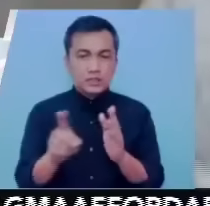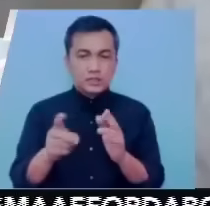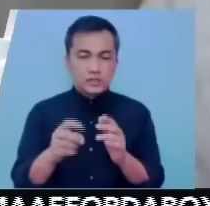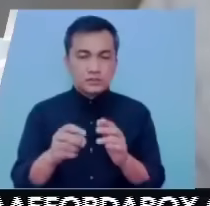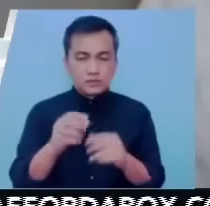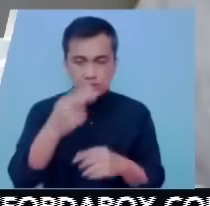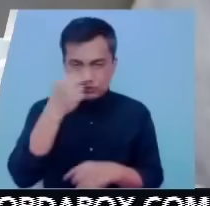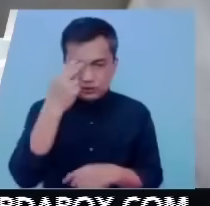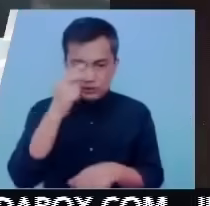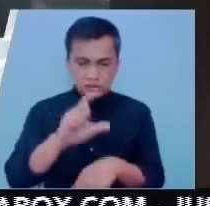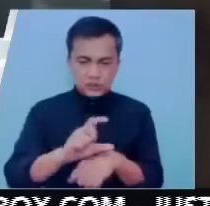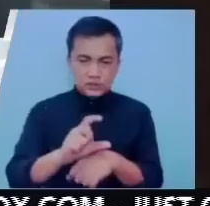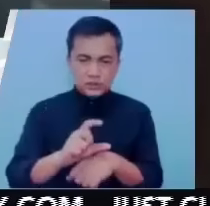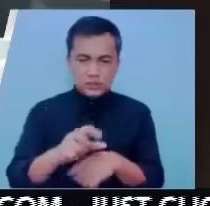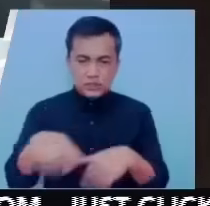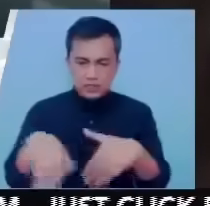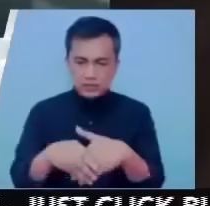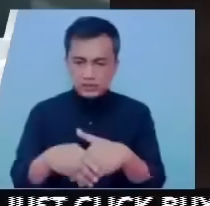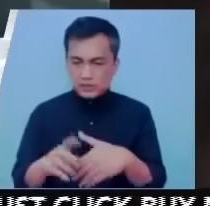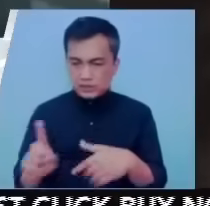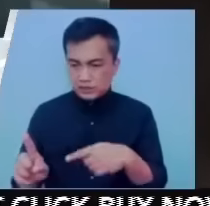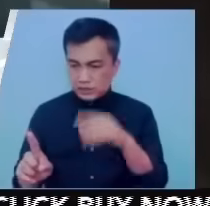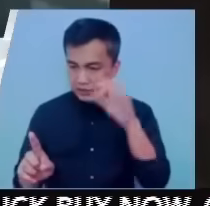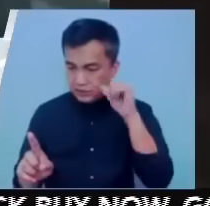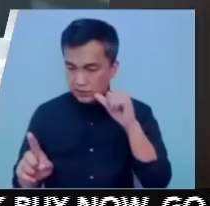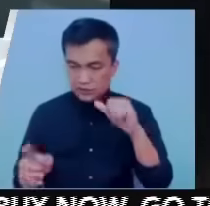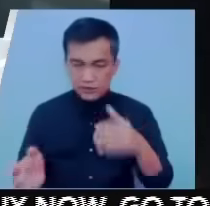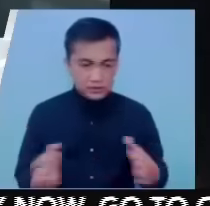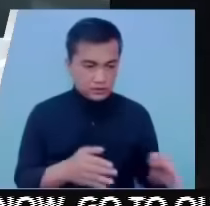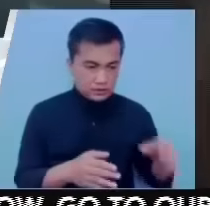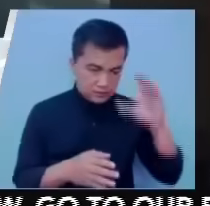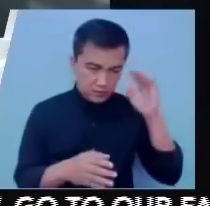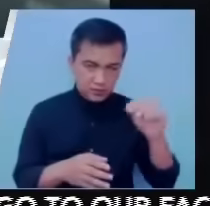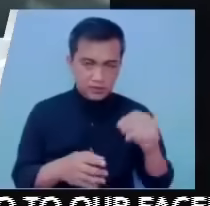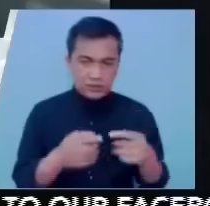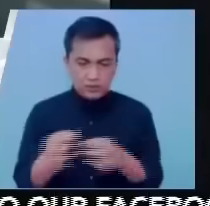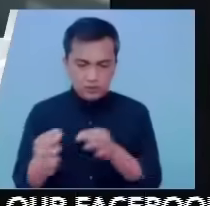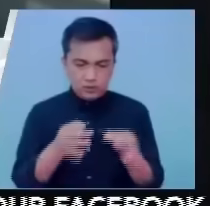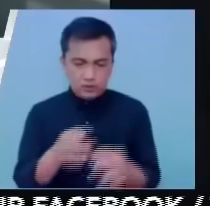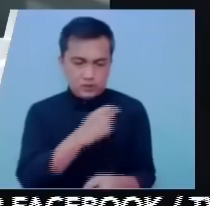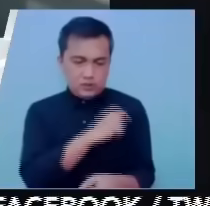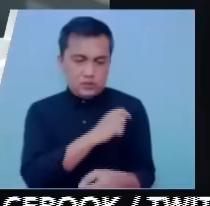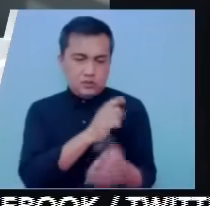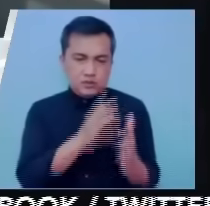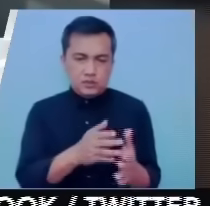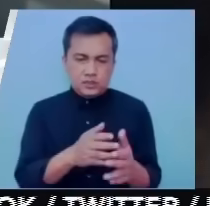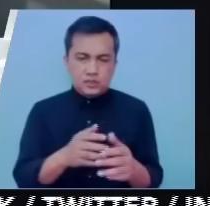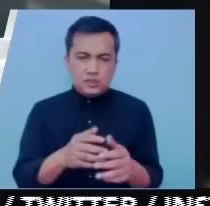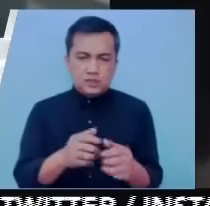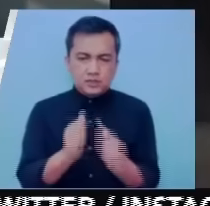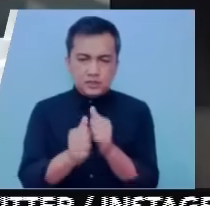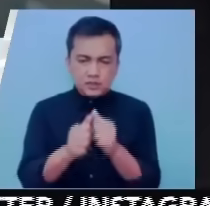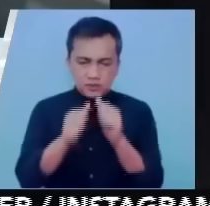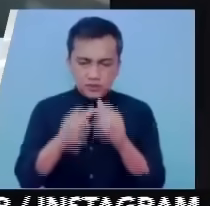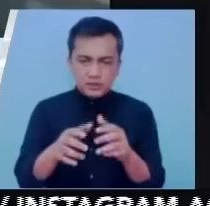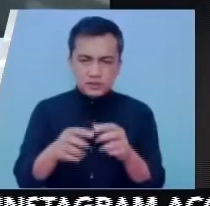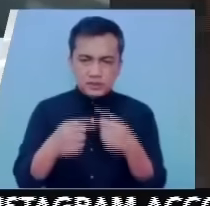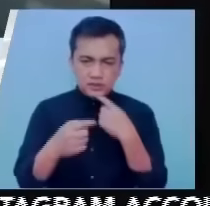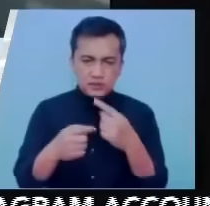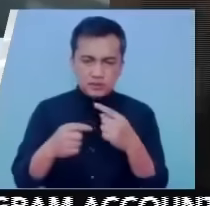pagitan ng babae at lalaki pinaliwanag ng isang theologian ang kahulugan ng blessing na tinutukoy ng santo